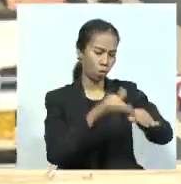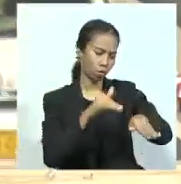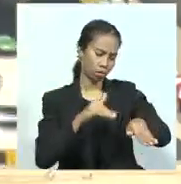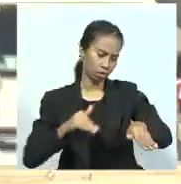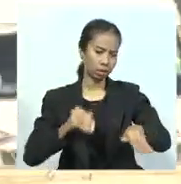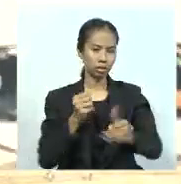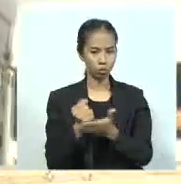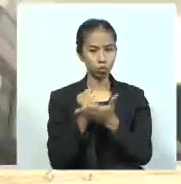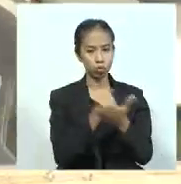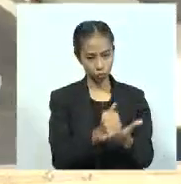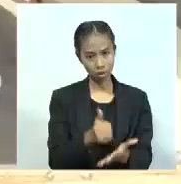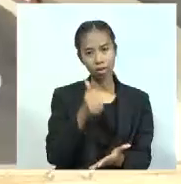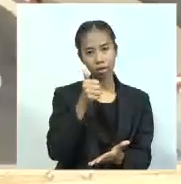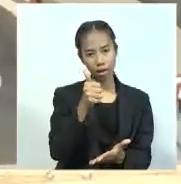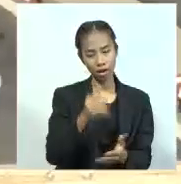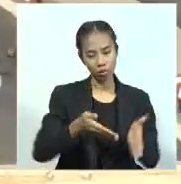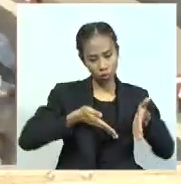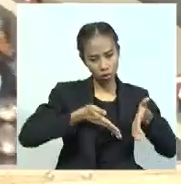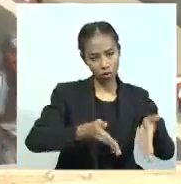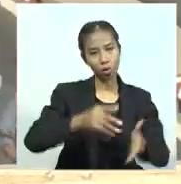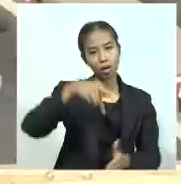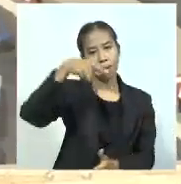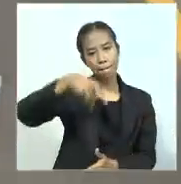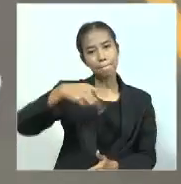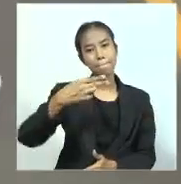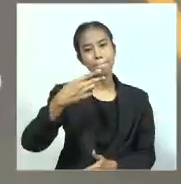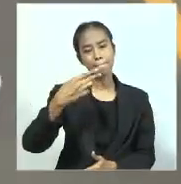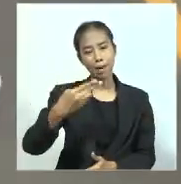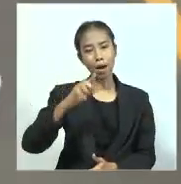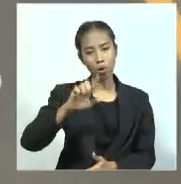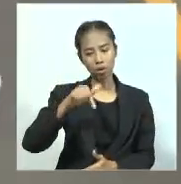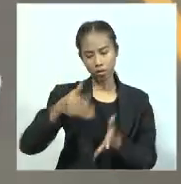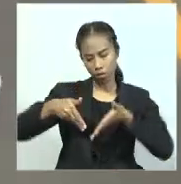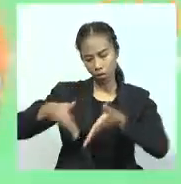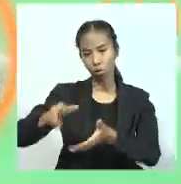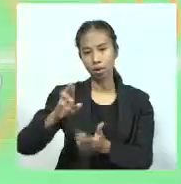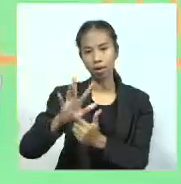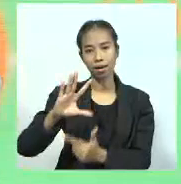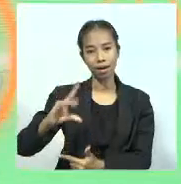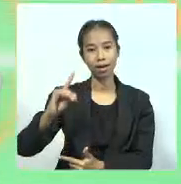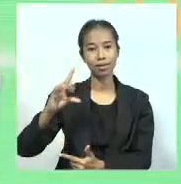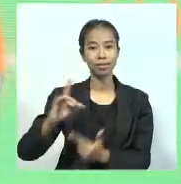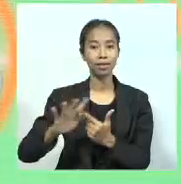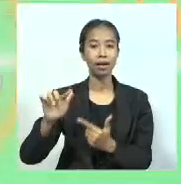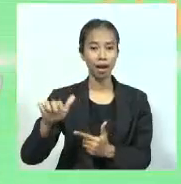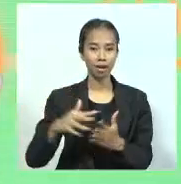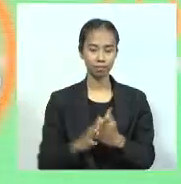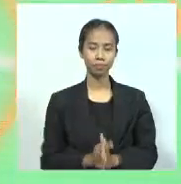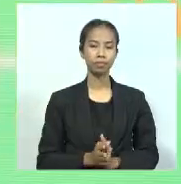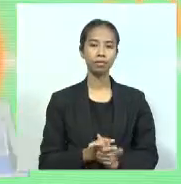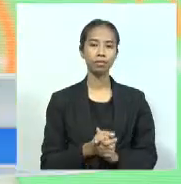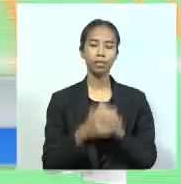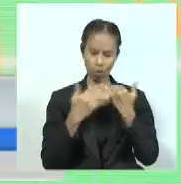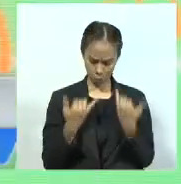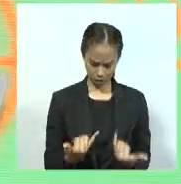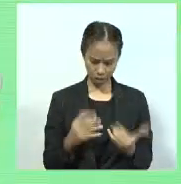นพหลโยธินรวมถึงถนนรัชดาภิเษกเพื่อความสะดวกในการเดินทางของประชาชน ตอนนี้โชคดีที่เราได้เร่งรัดไ